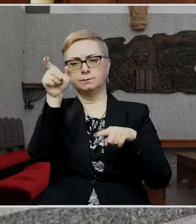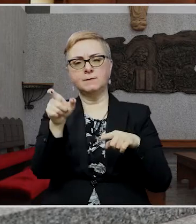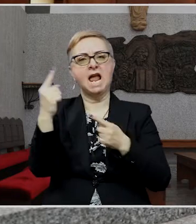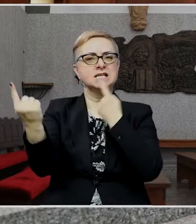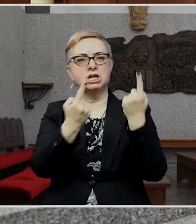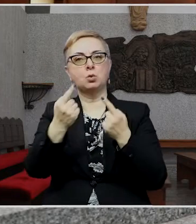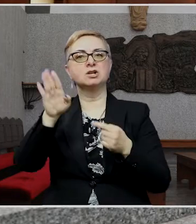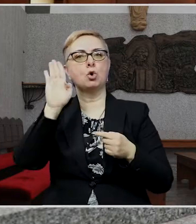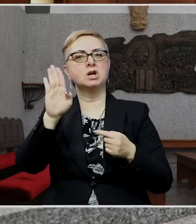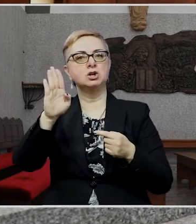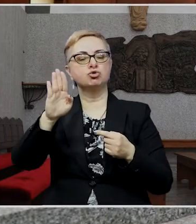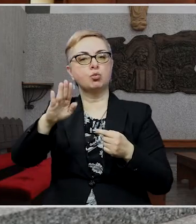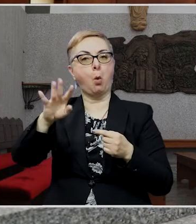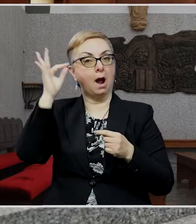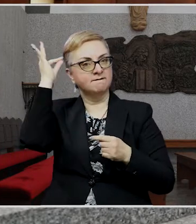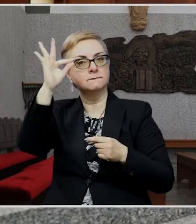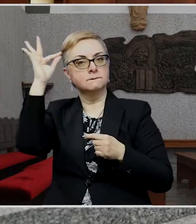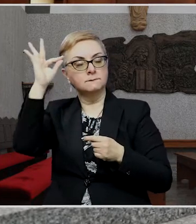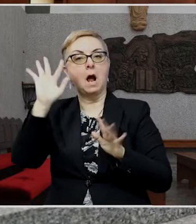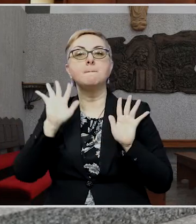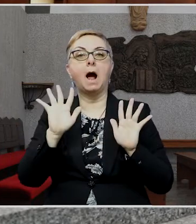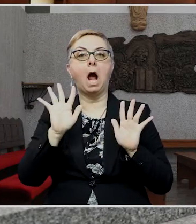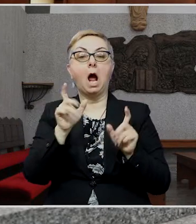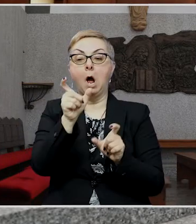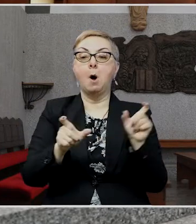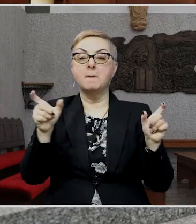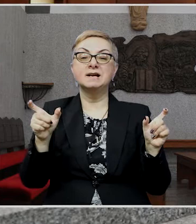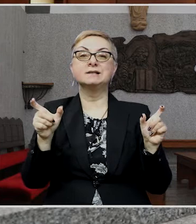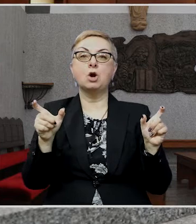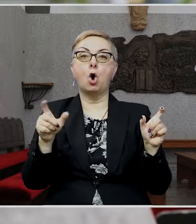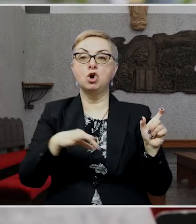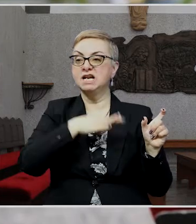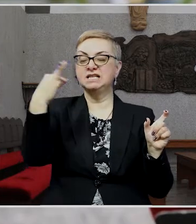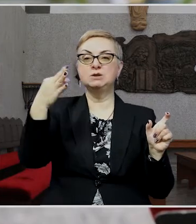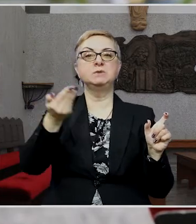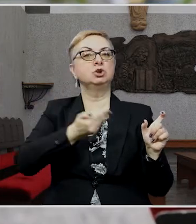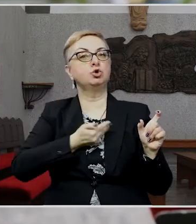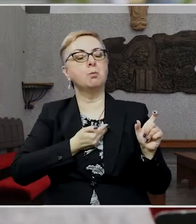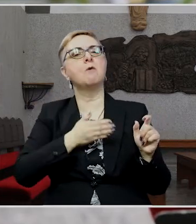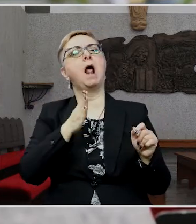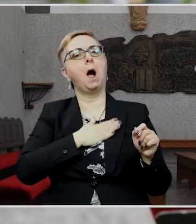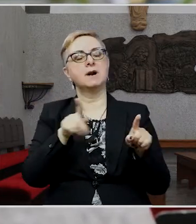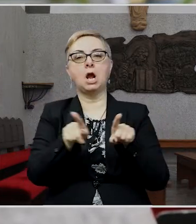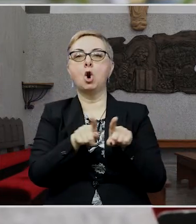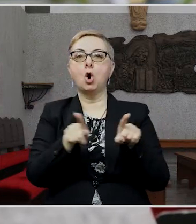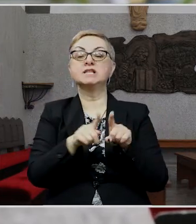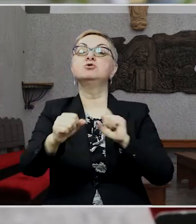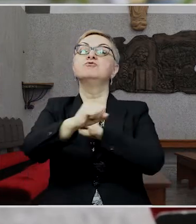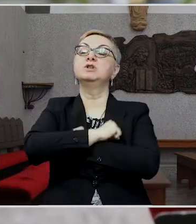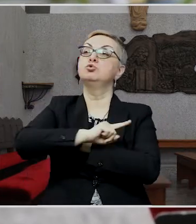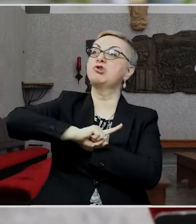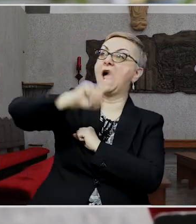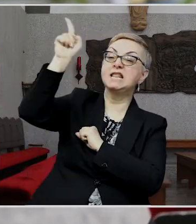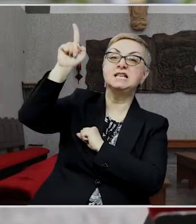non cessa di appartenere a quella schiera di poveri in spirito che vivono facendo della fiducia in